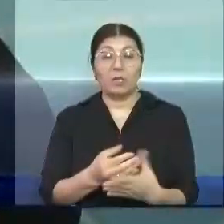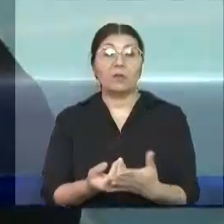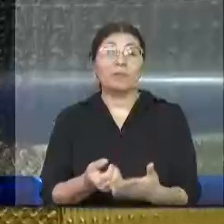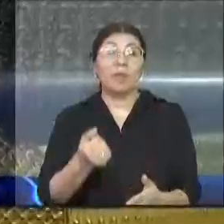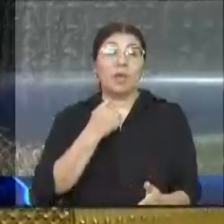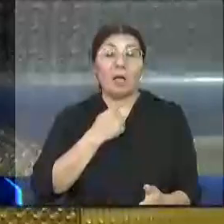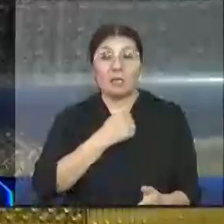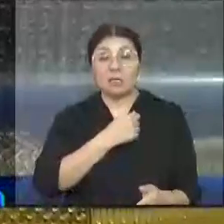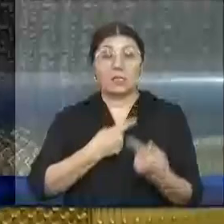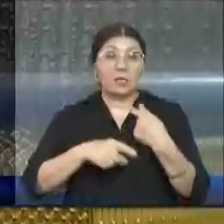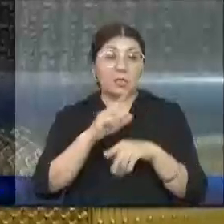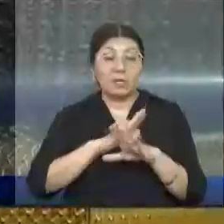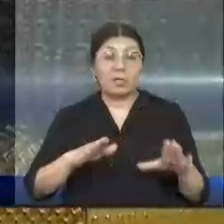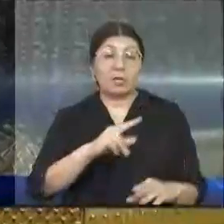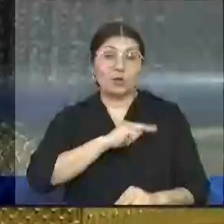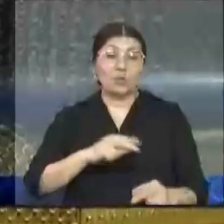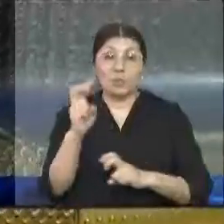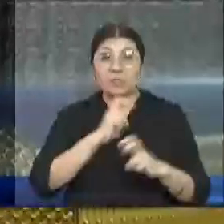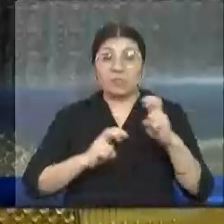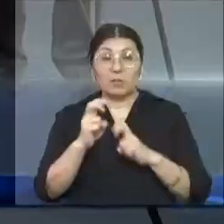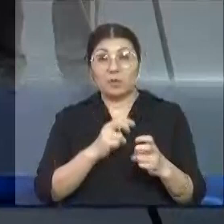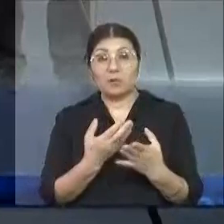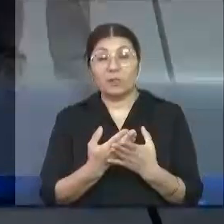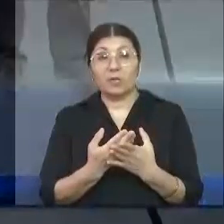жұмыс іздеп тарықпайды. Оларды дер кезінде жұмысқа